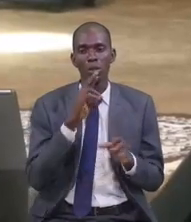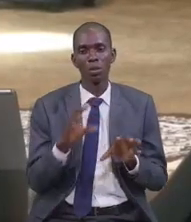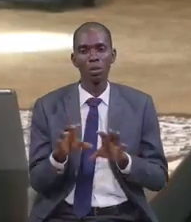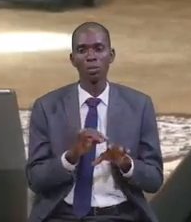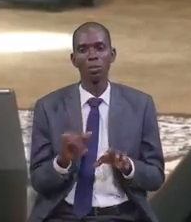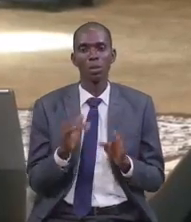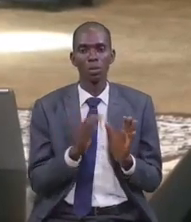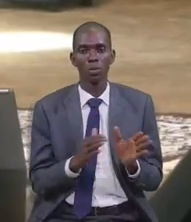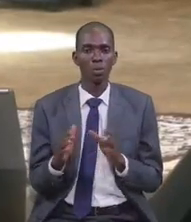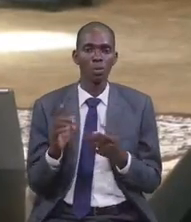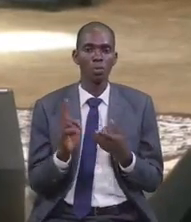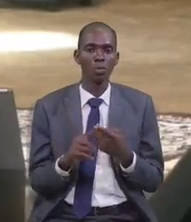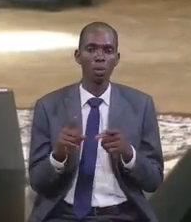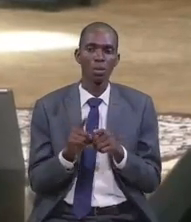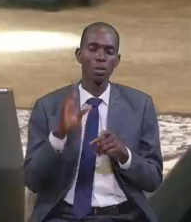Selon ce qu'est son œuvre,